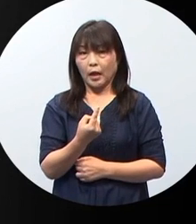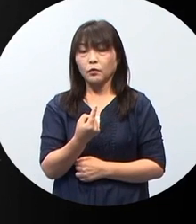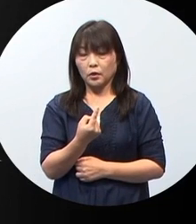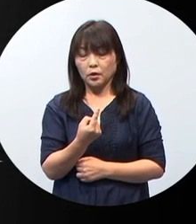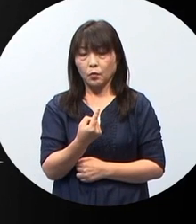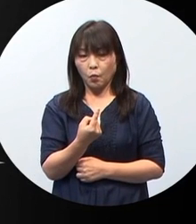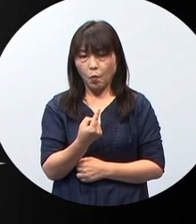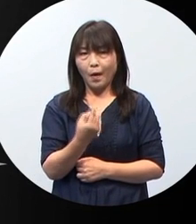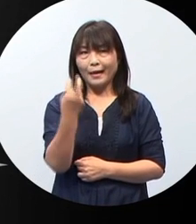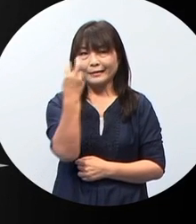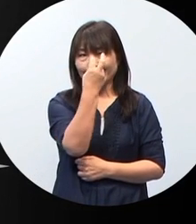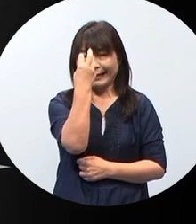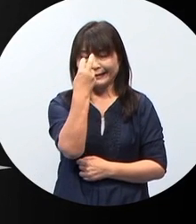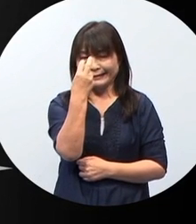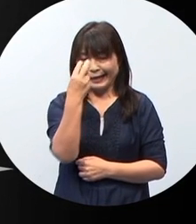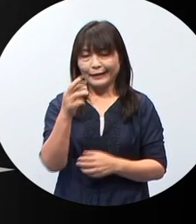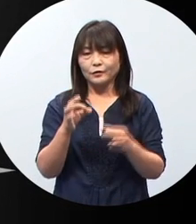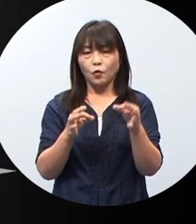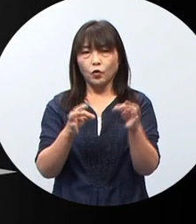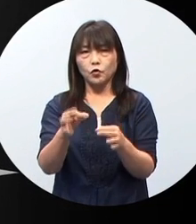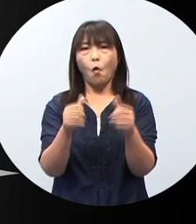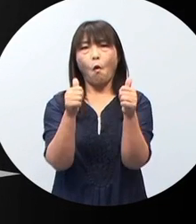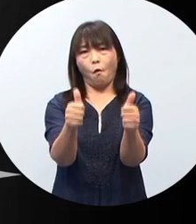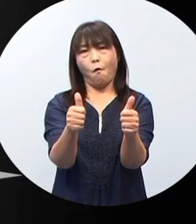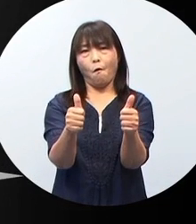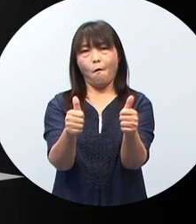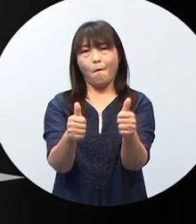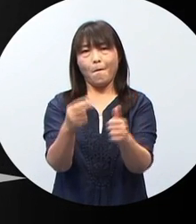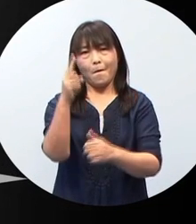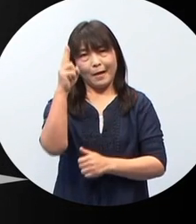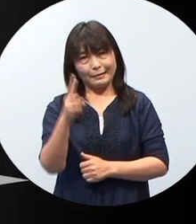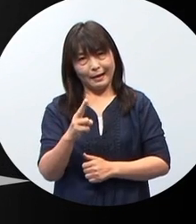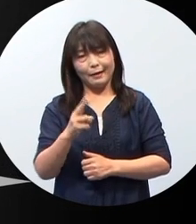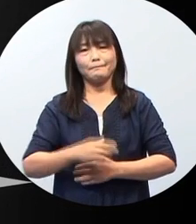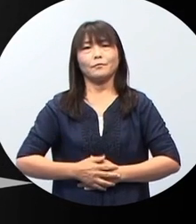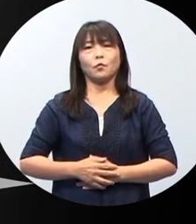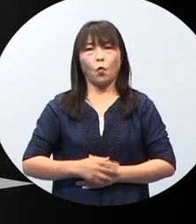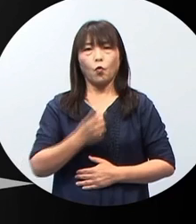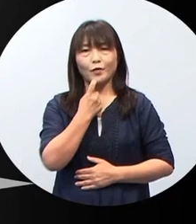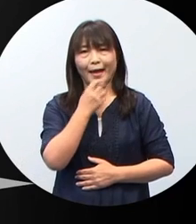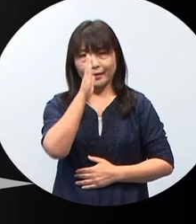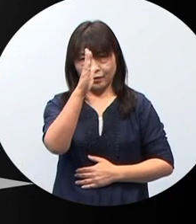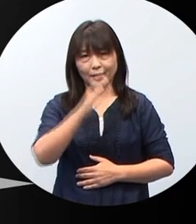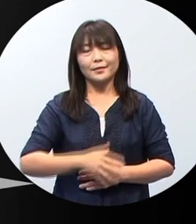検商法の可能性もありますのでご注意ください。